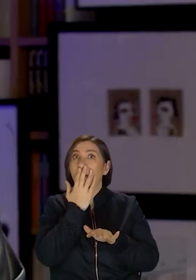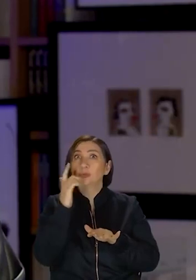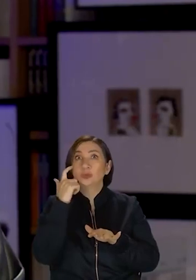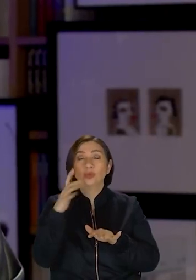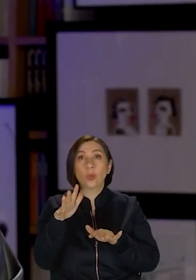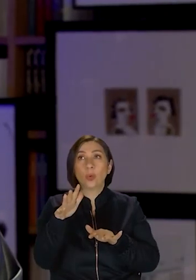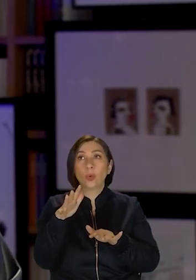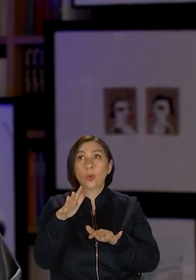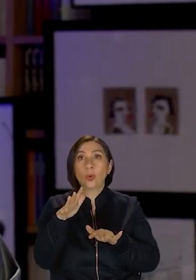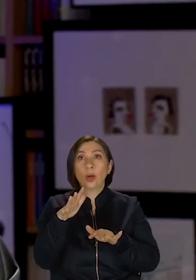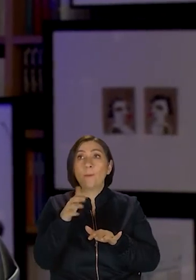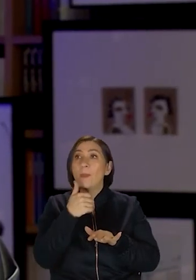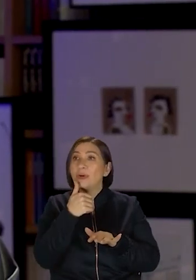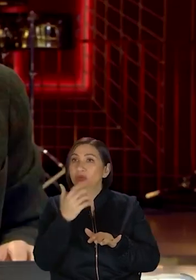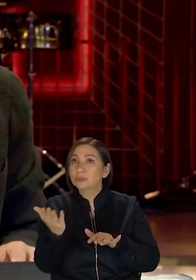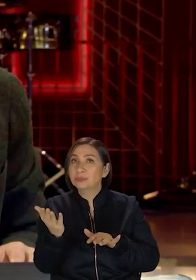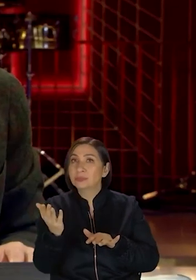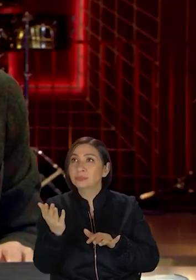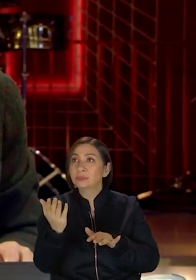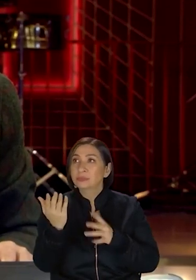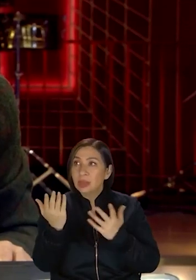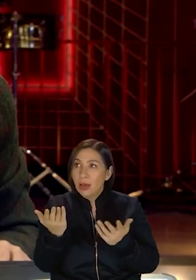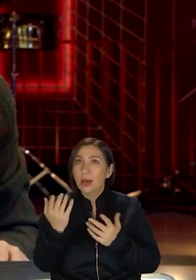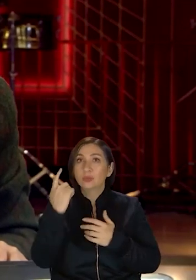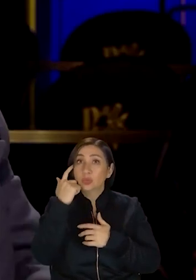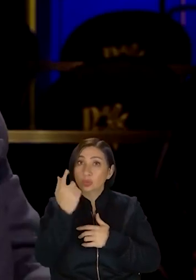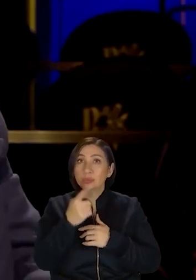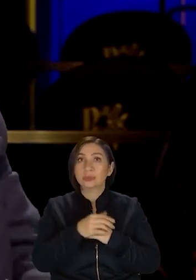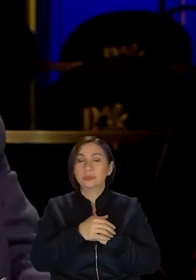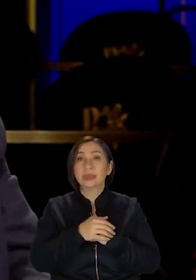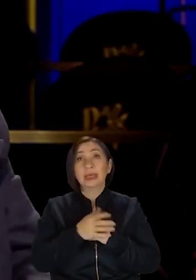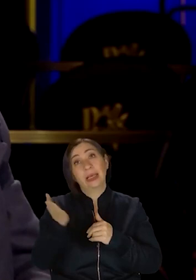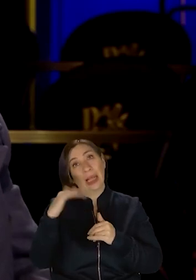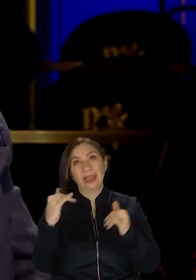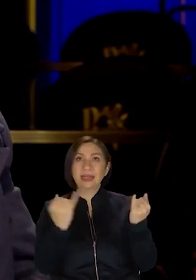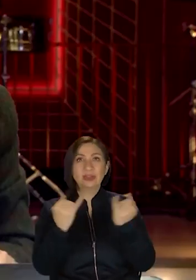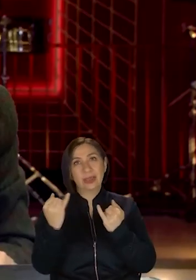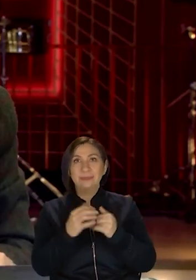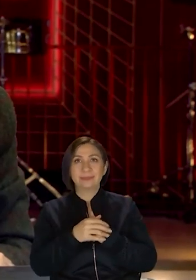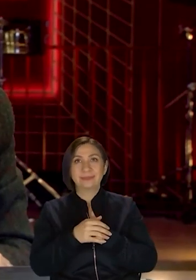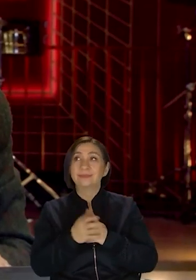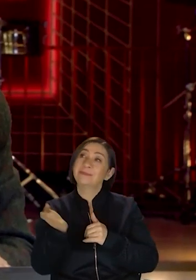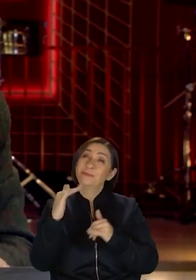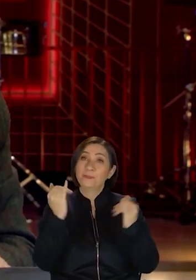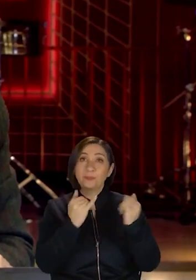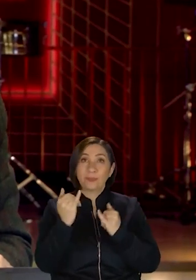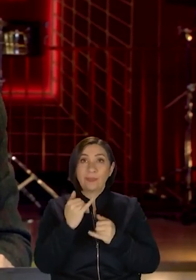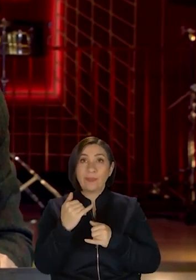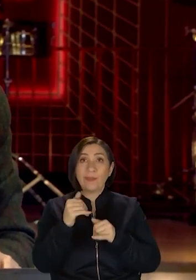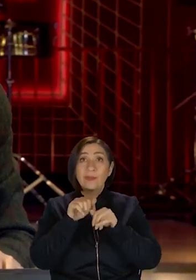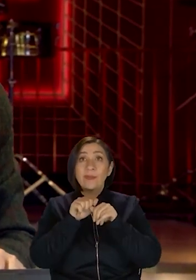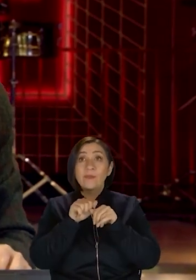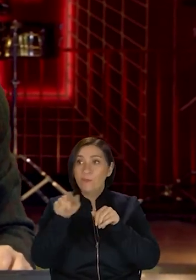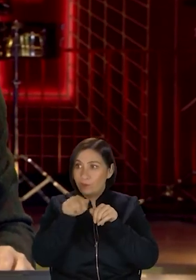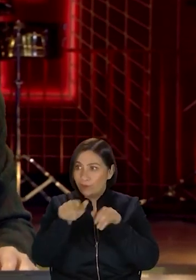Ya. İnanamıyorum. Babacığım. Ya. Gel tartışalım. Ne oldu tartışalım. Sonra? Benim ne oldu? Kapattı mı sonra?